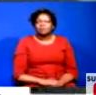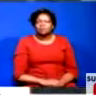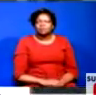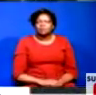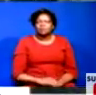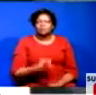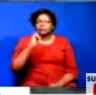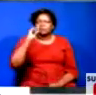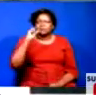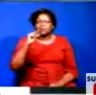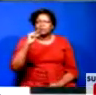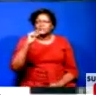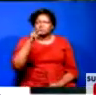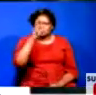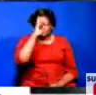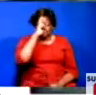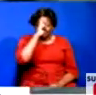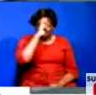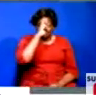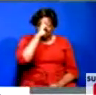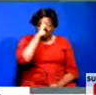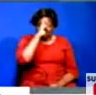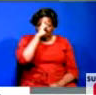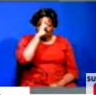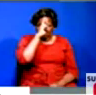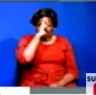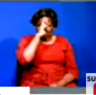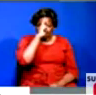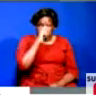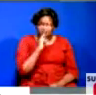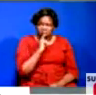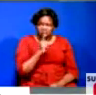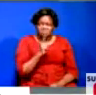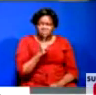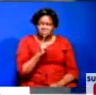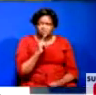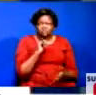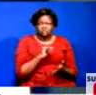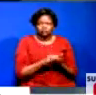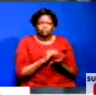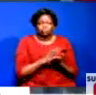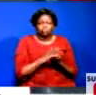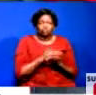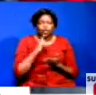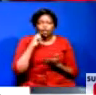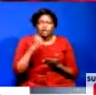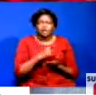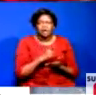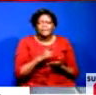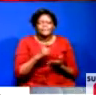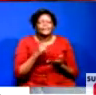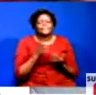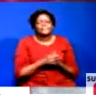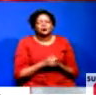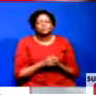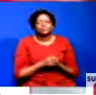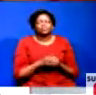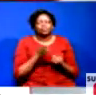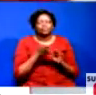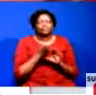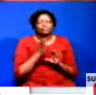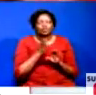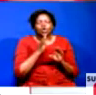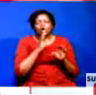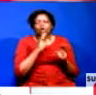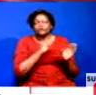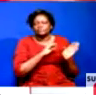Inspekta jenerali wa polisi Japhet Koome ametetea agizo lake kuhusu kuhamishwa kwa baadhi ya maafisa wa usalama na